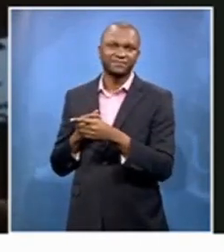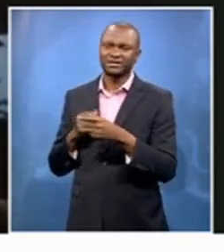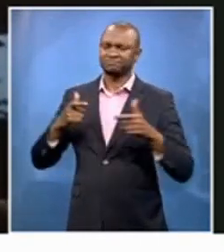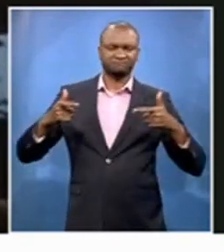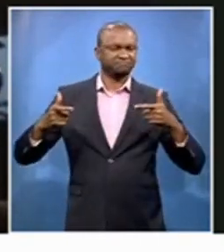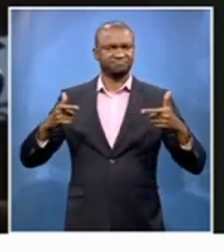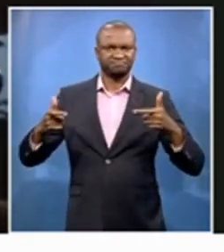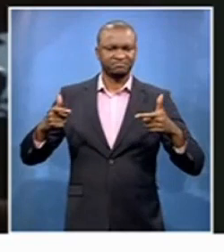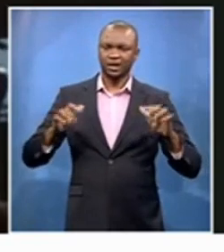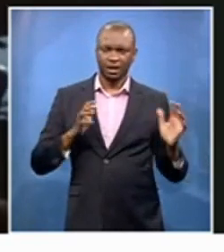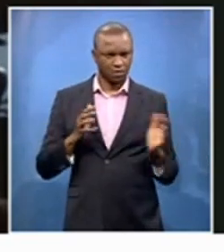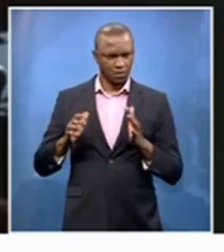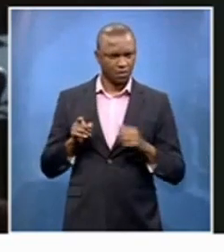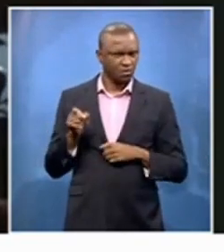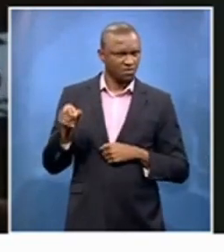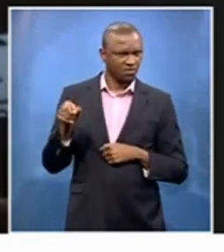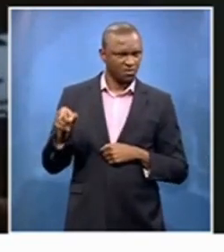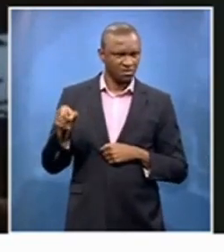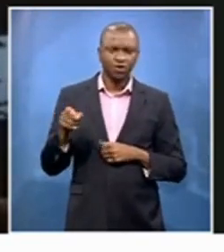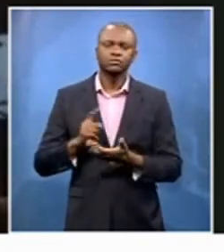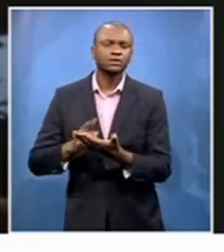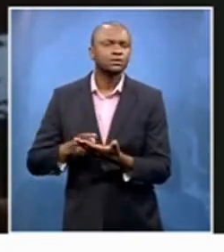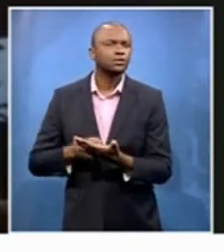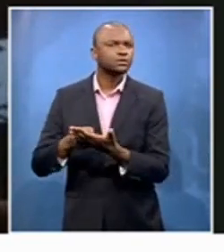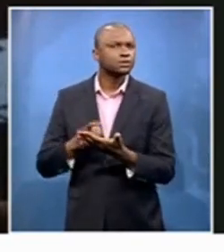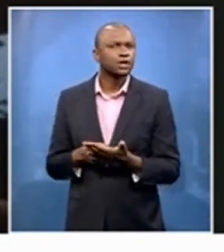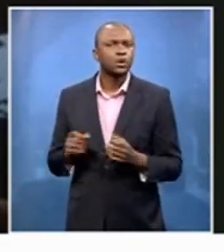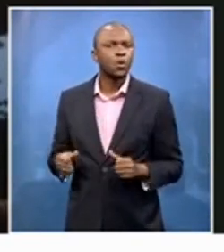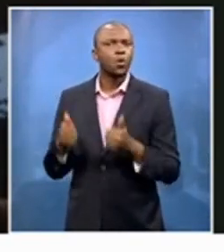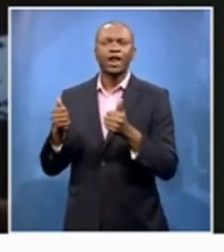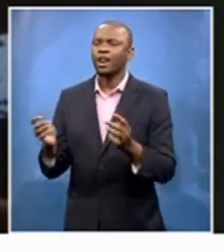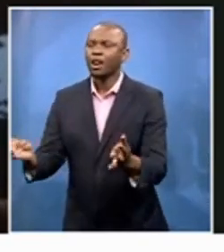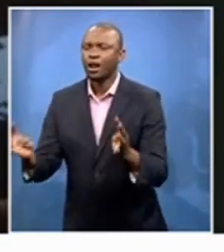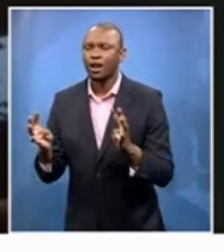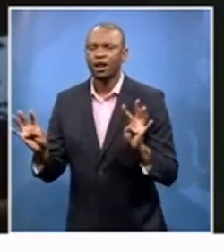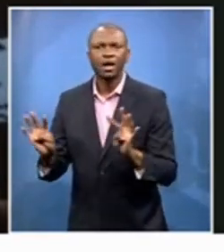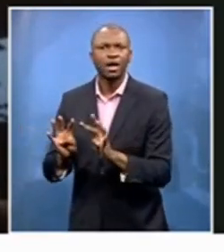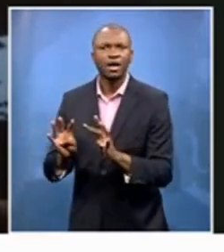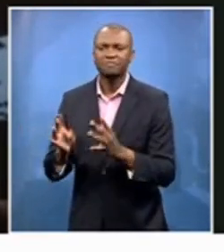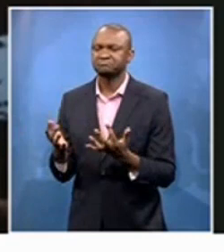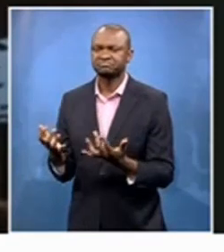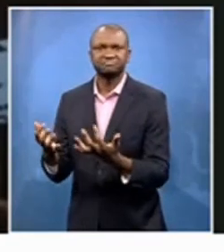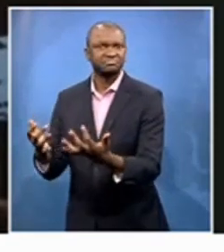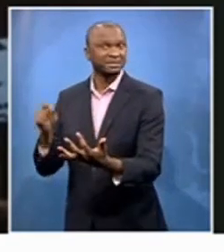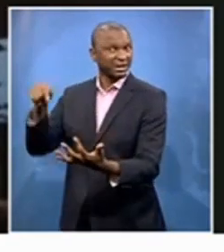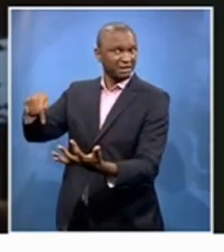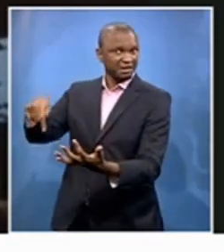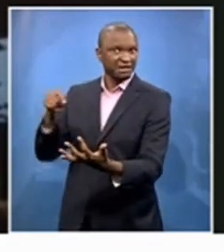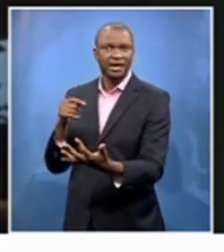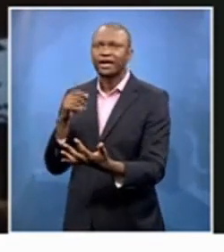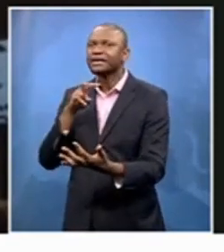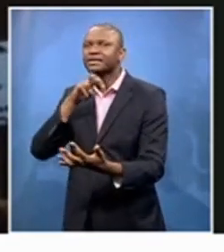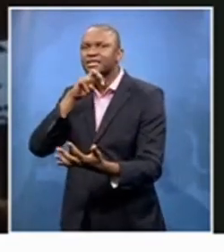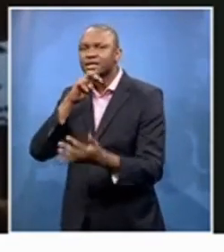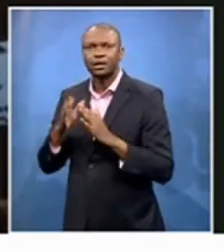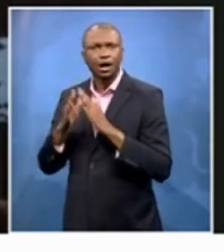of the country. At the situation Tindzaba le likhulumeka kahle sibayeni. Ngalo kuthi sibaya, kutholakala ukuthi yindzawo lapho khona